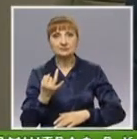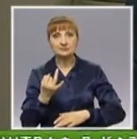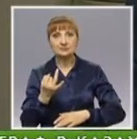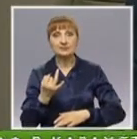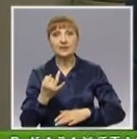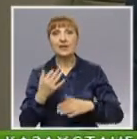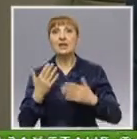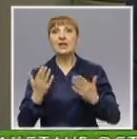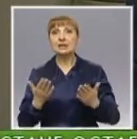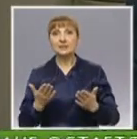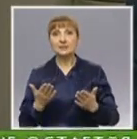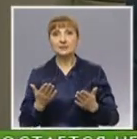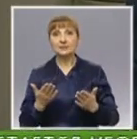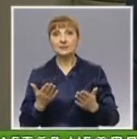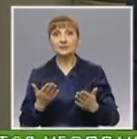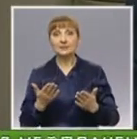и